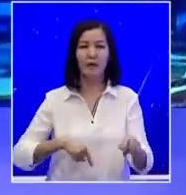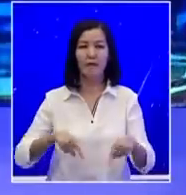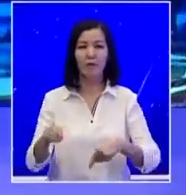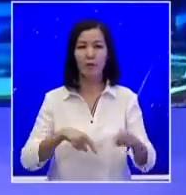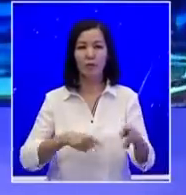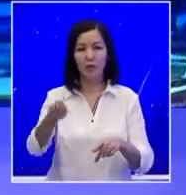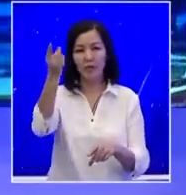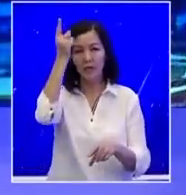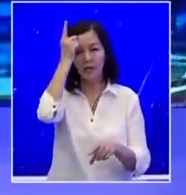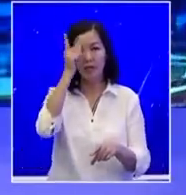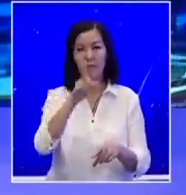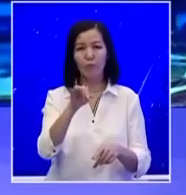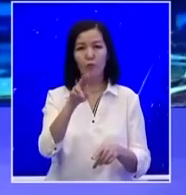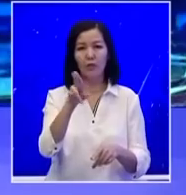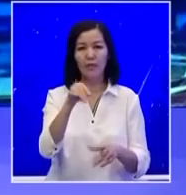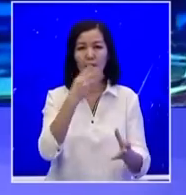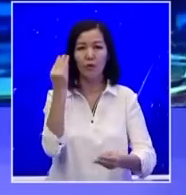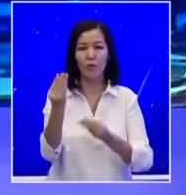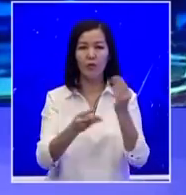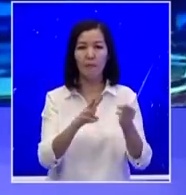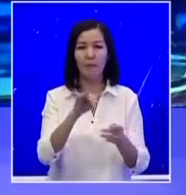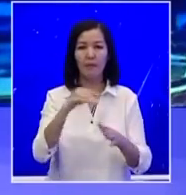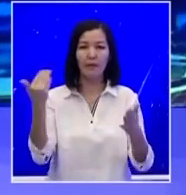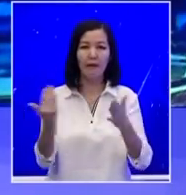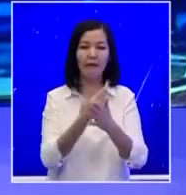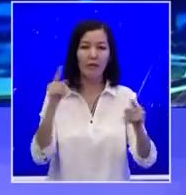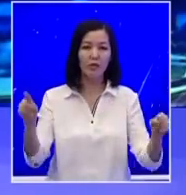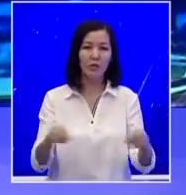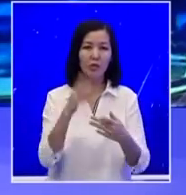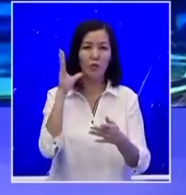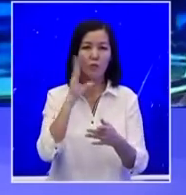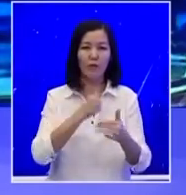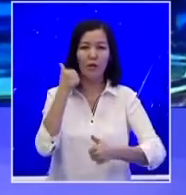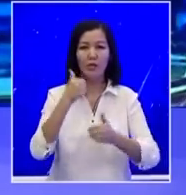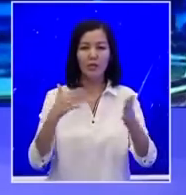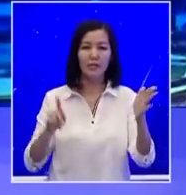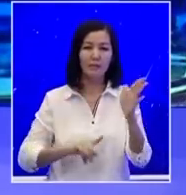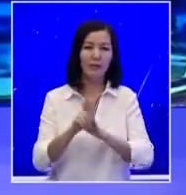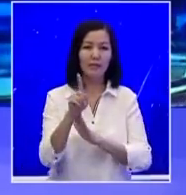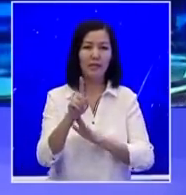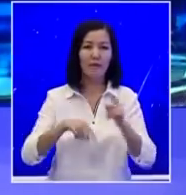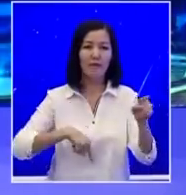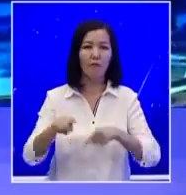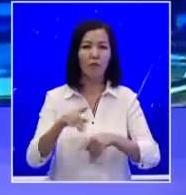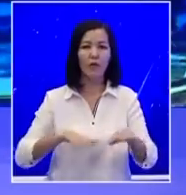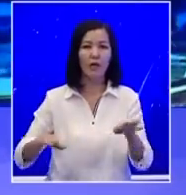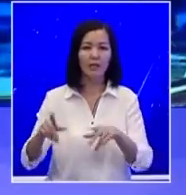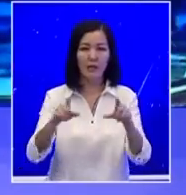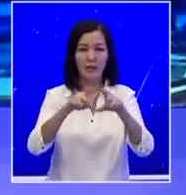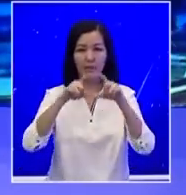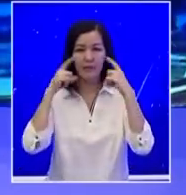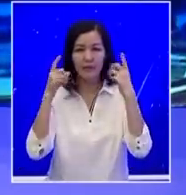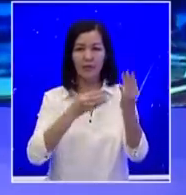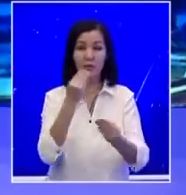Футболдан Германия Бундеслигасының ойындары мамырда қайта жандануы мүмкін. Жарыс қайта басталса, аяқ допшылар алаңға маска